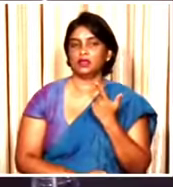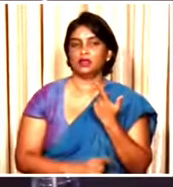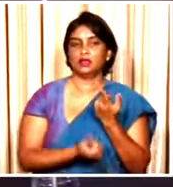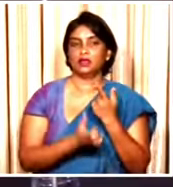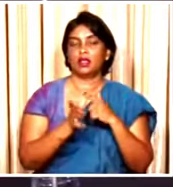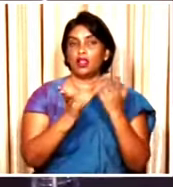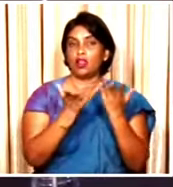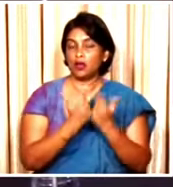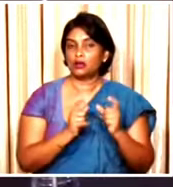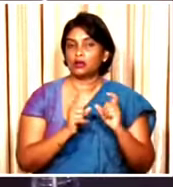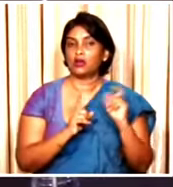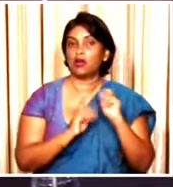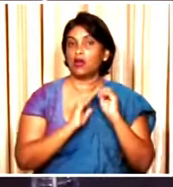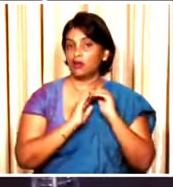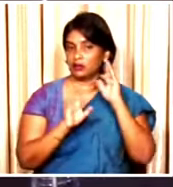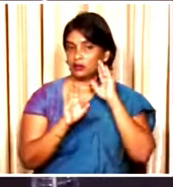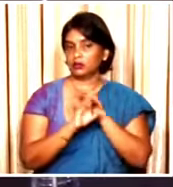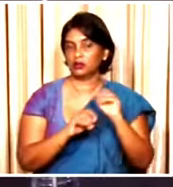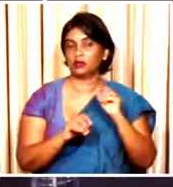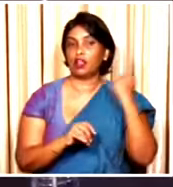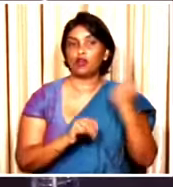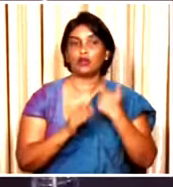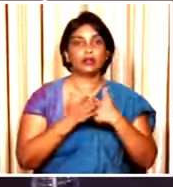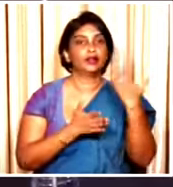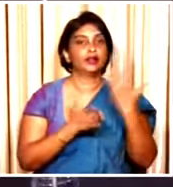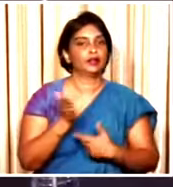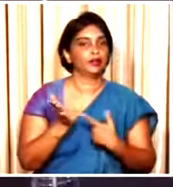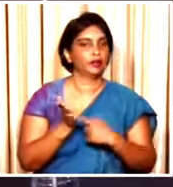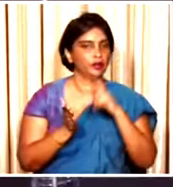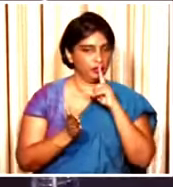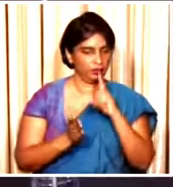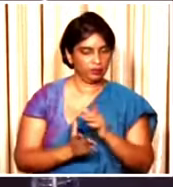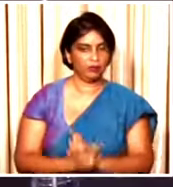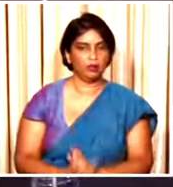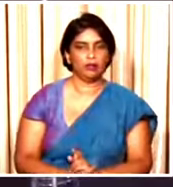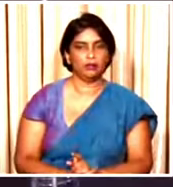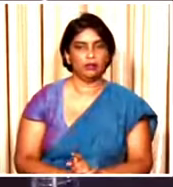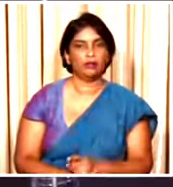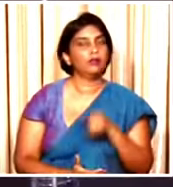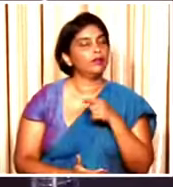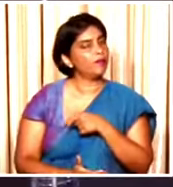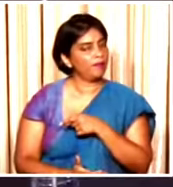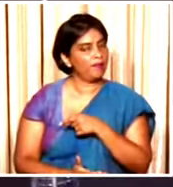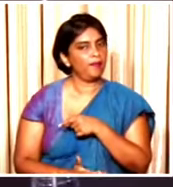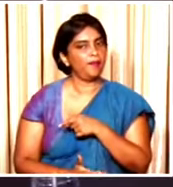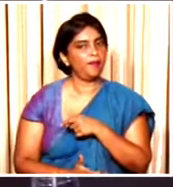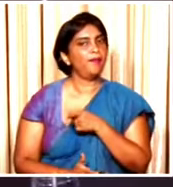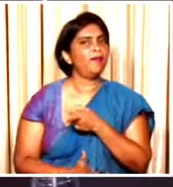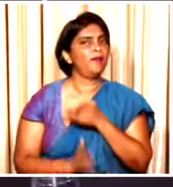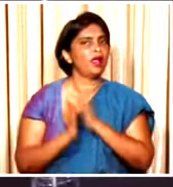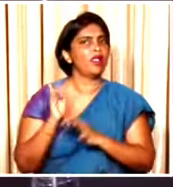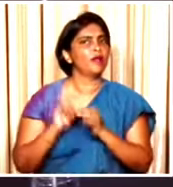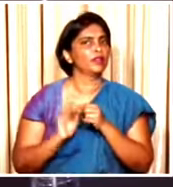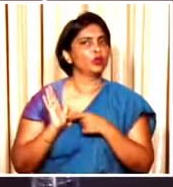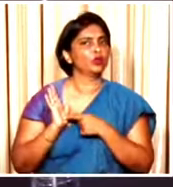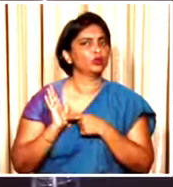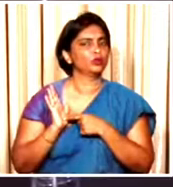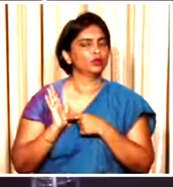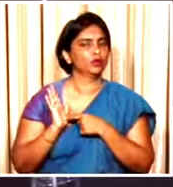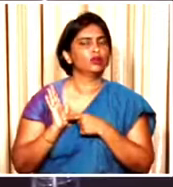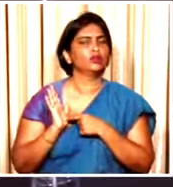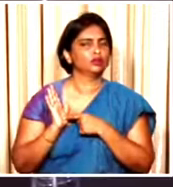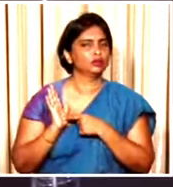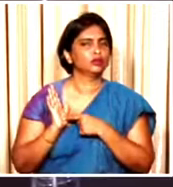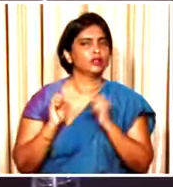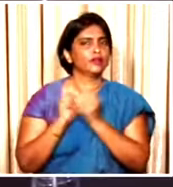විගණන කාර්යාලයේ නුත්කල අලුත්ම වාර්තාවක සඳහන් වෙනවායි කියලා. එතකොට කවුද මේ ඇමතිවරයා? කවුද